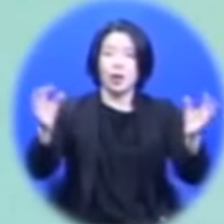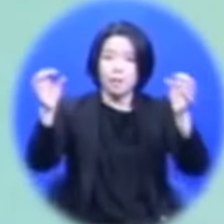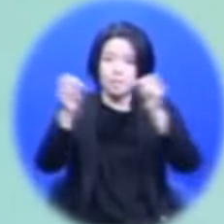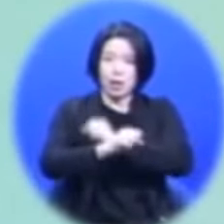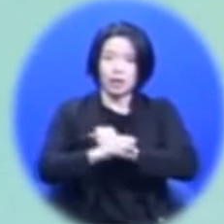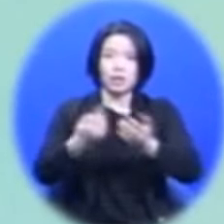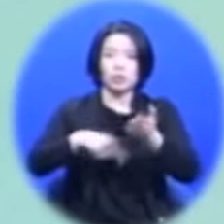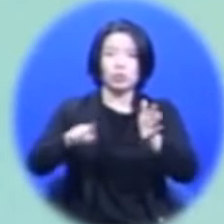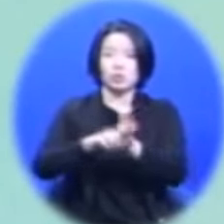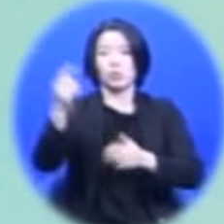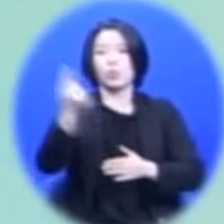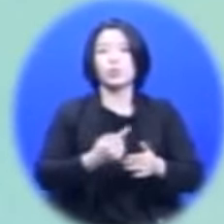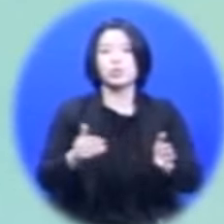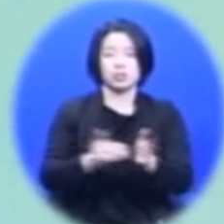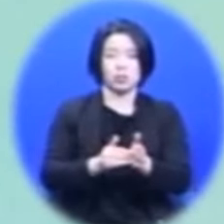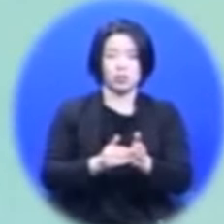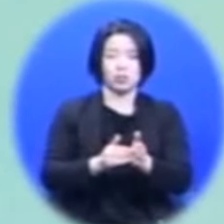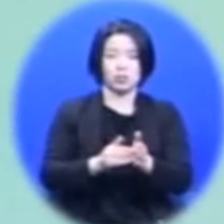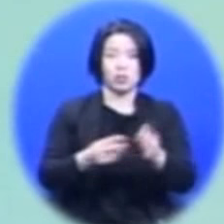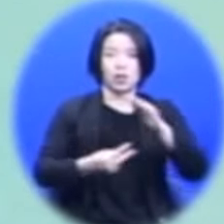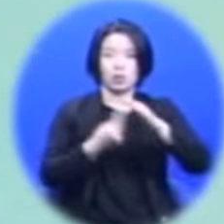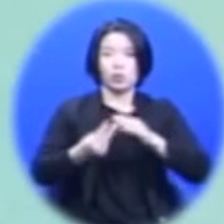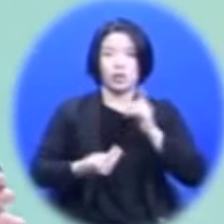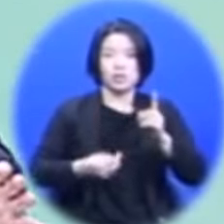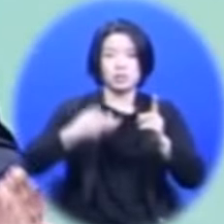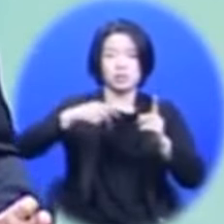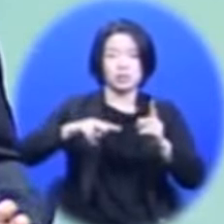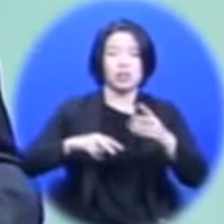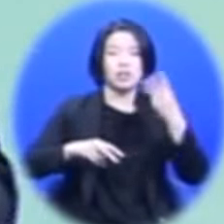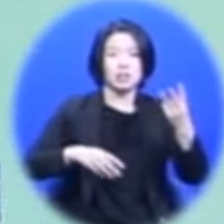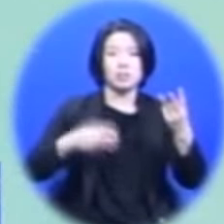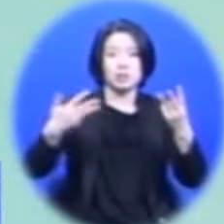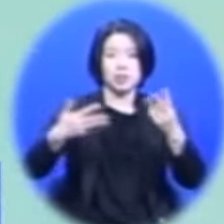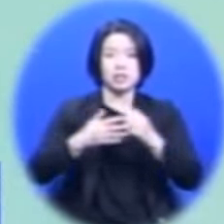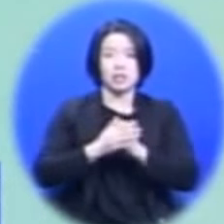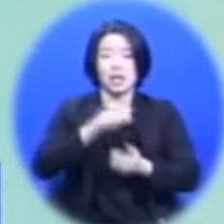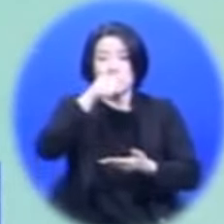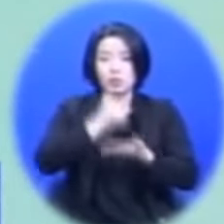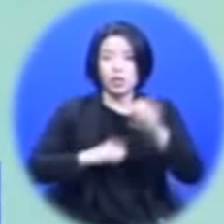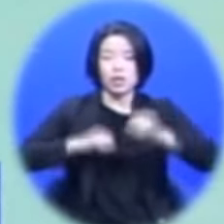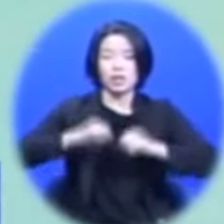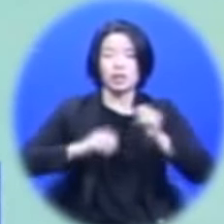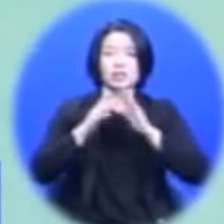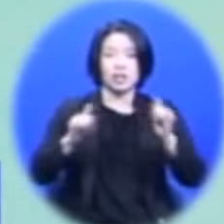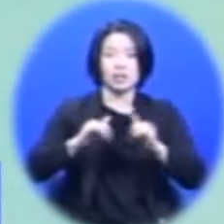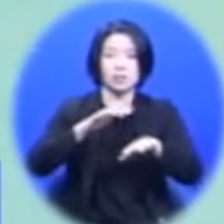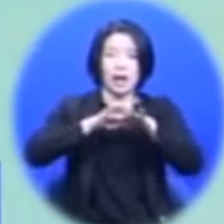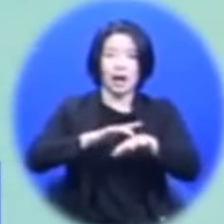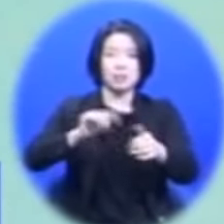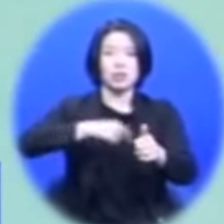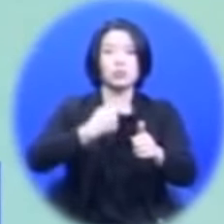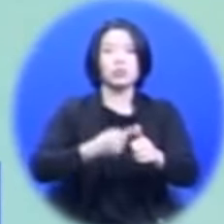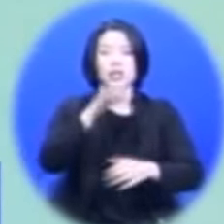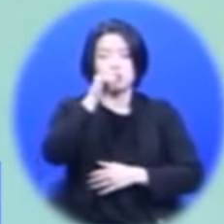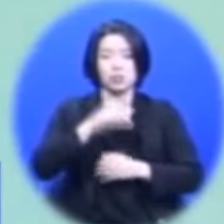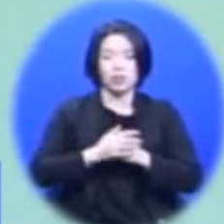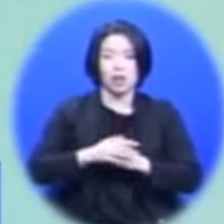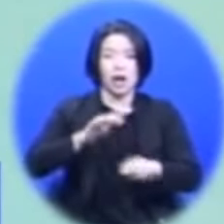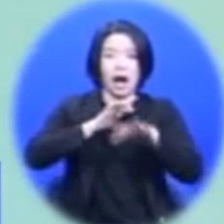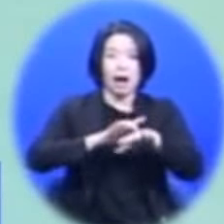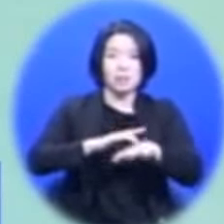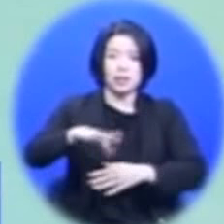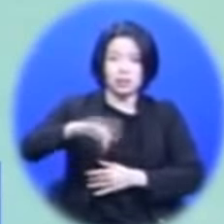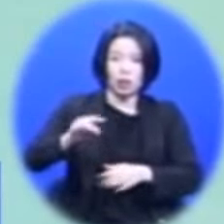멸하려고 오셨어요. 요한일서 3장 8절에 죄를 짓는 사람은 악마에게 속해 있습니다. 악마는